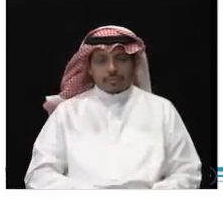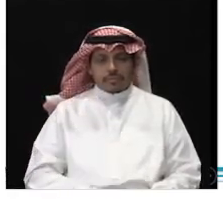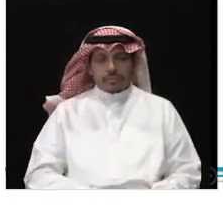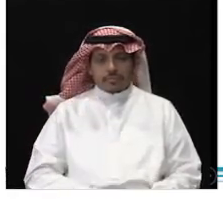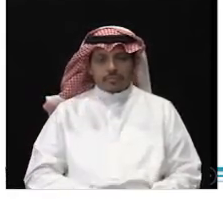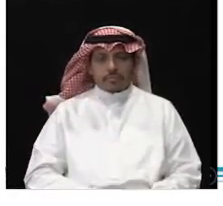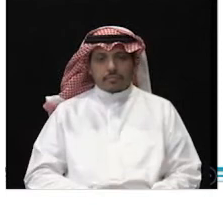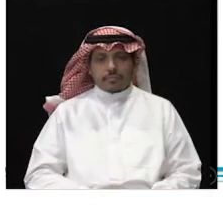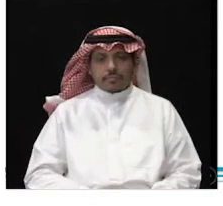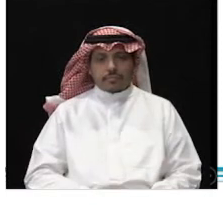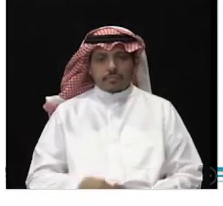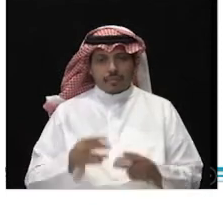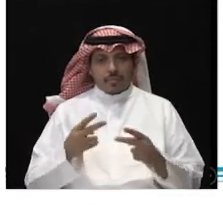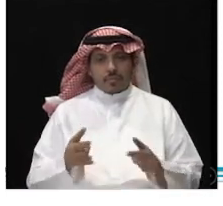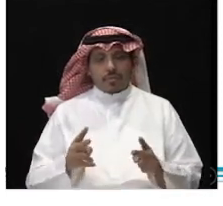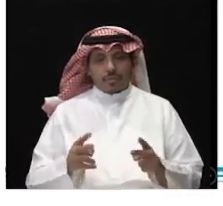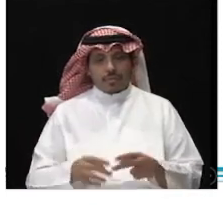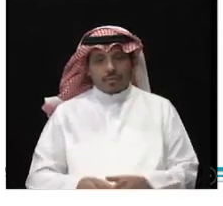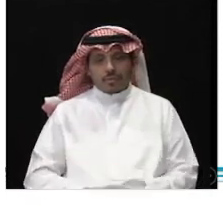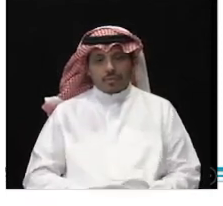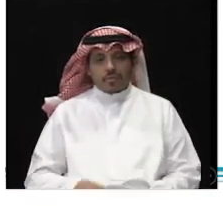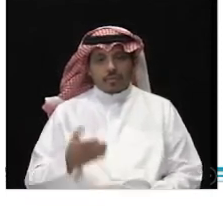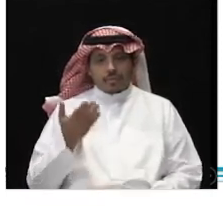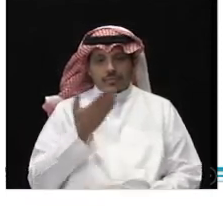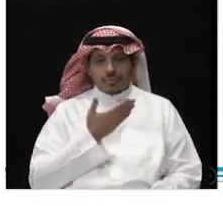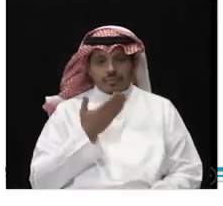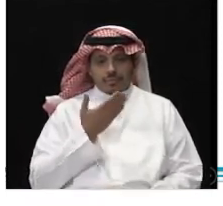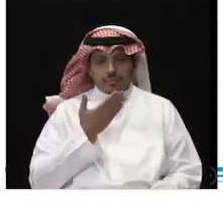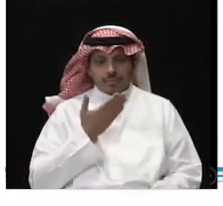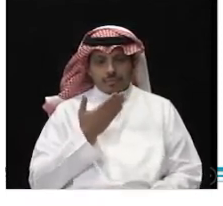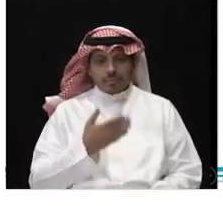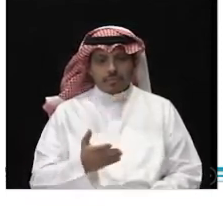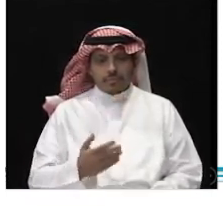القراءة، يلا نبدأ، اقرأوا،